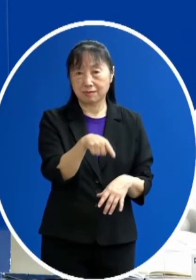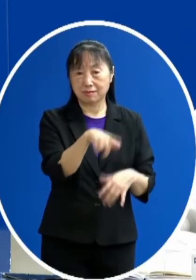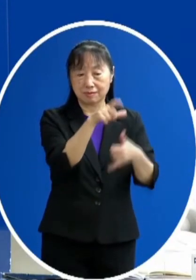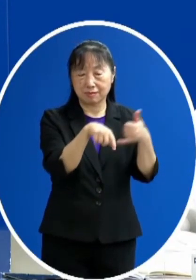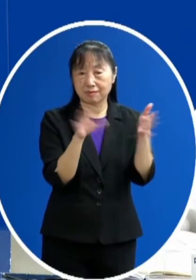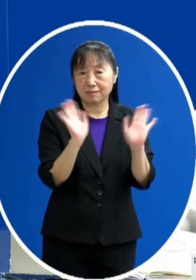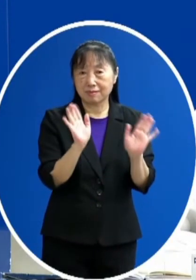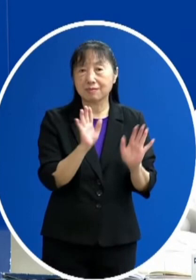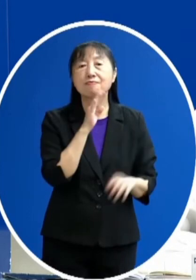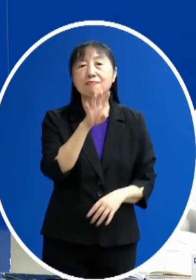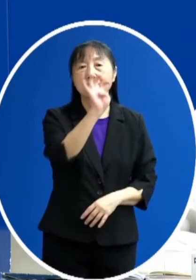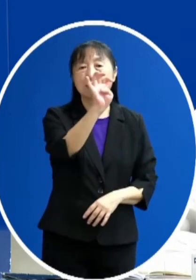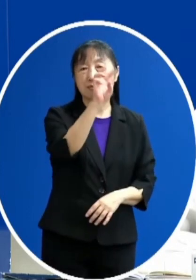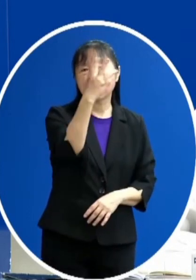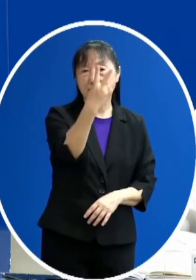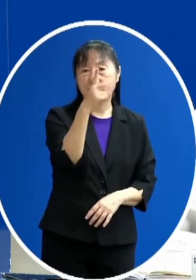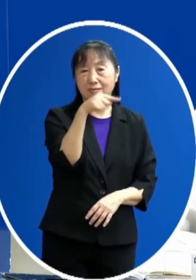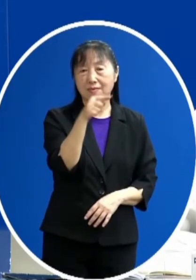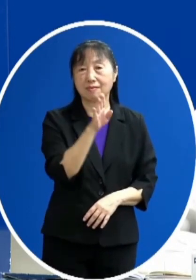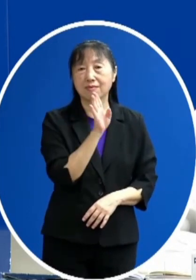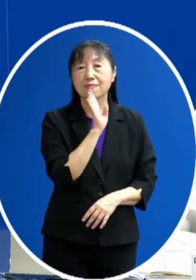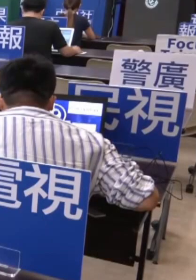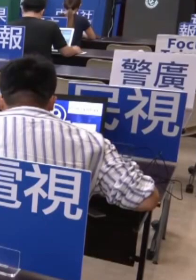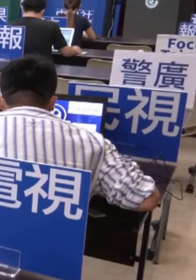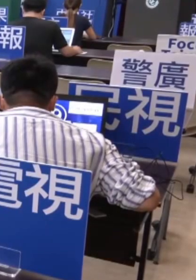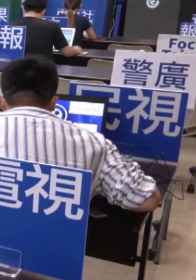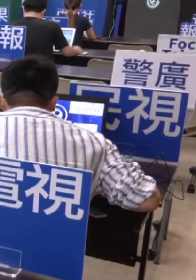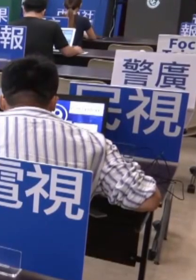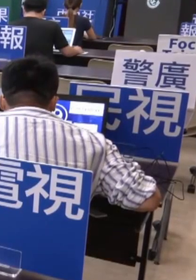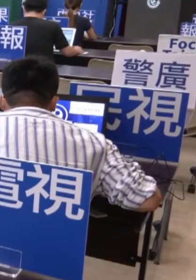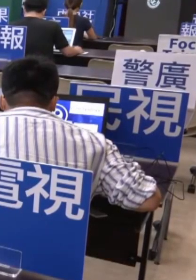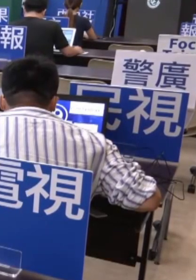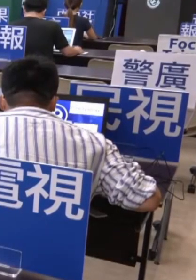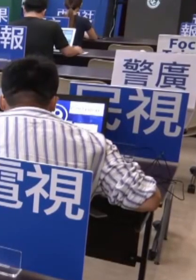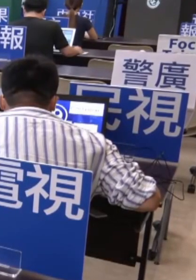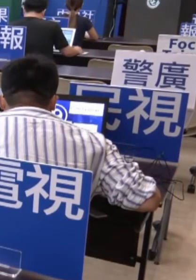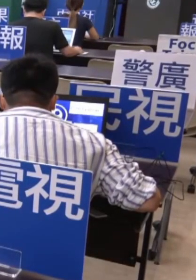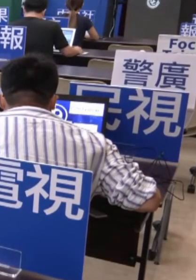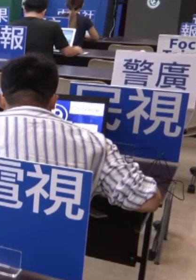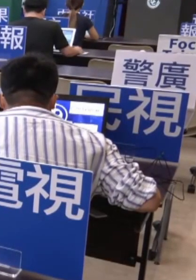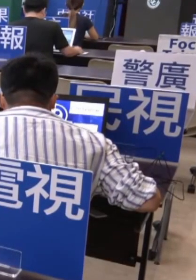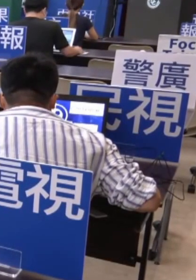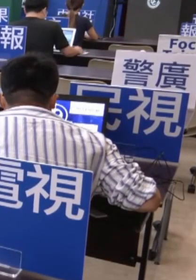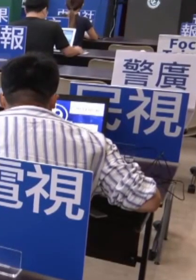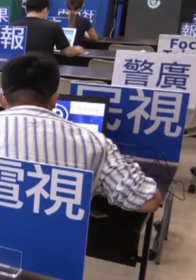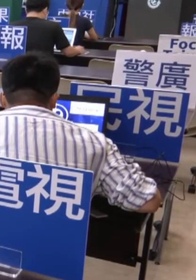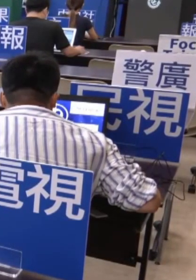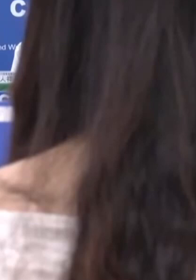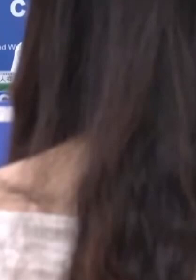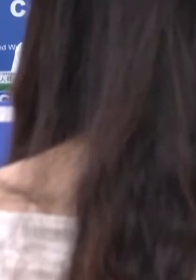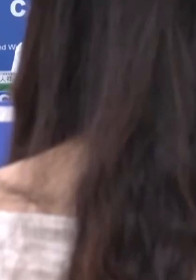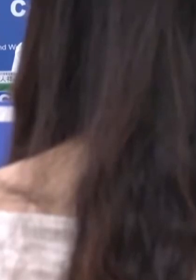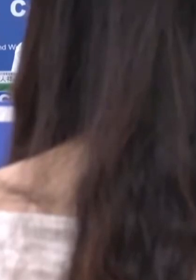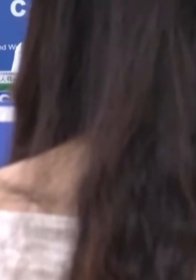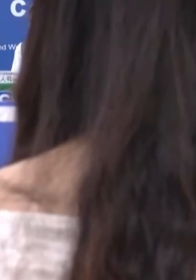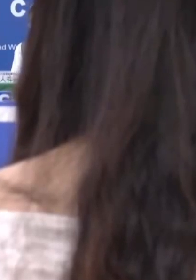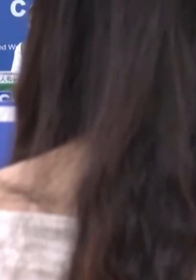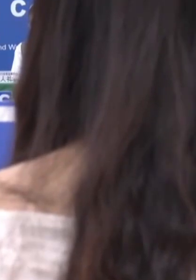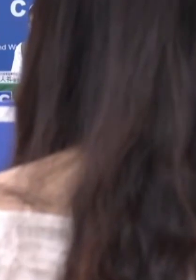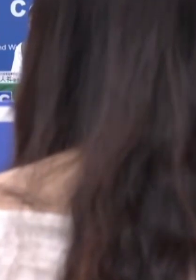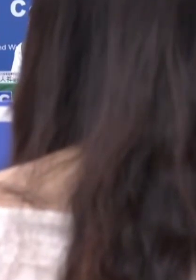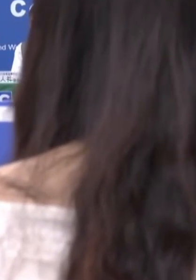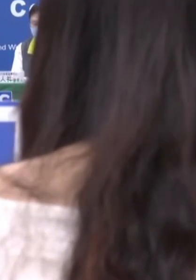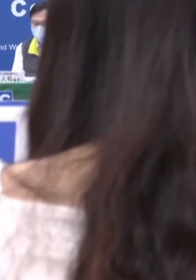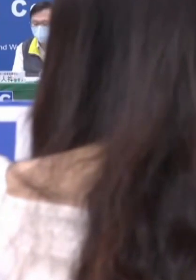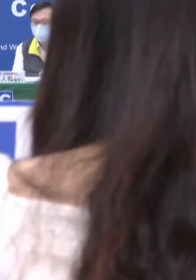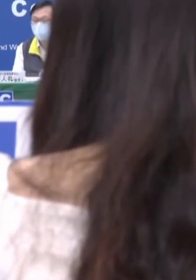中43位就是属于0到5岁。70例的这个密石溪的小朋友的个案当中，只有10位是